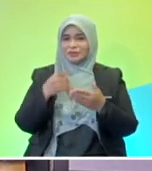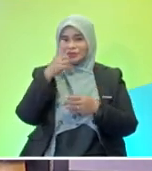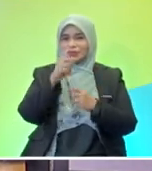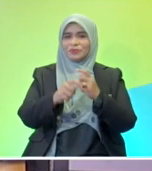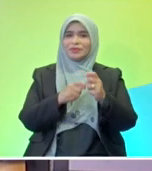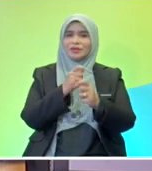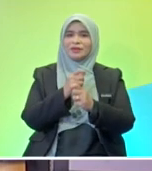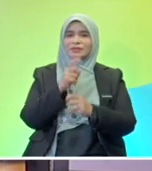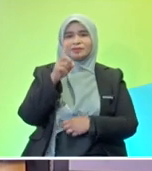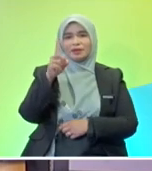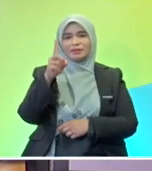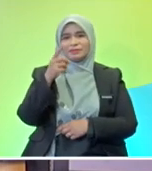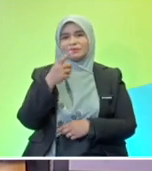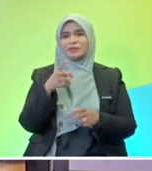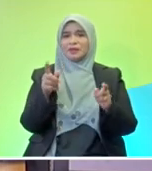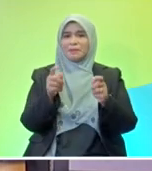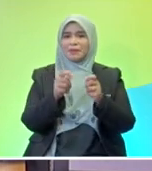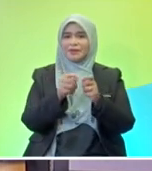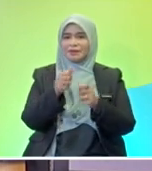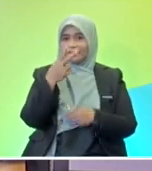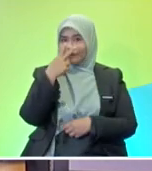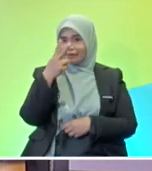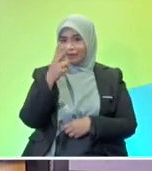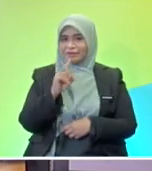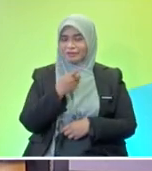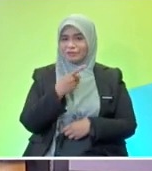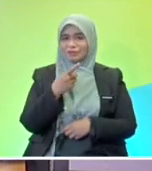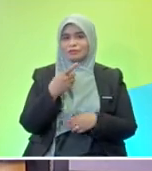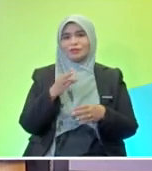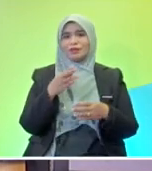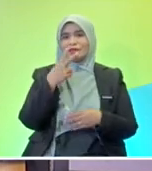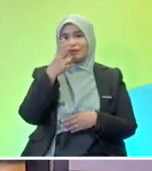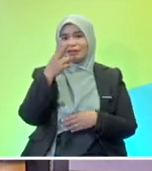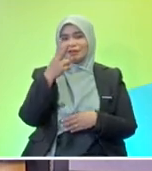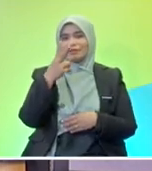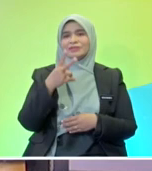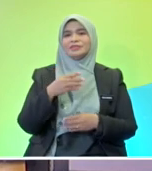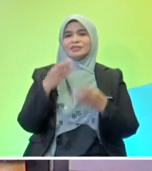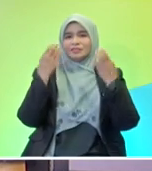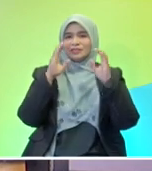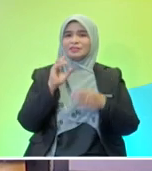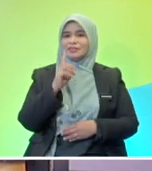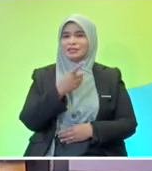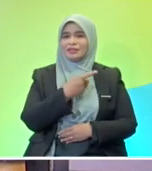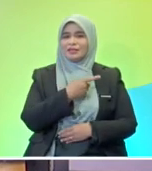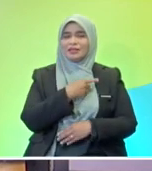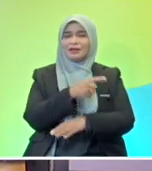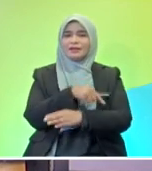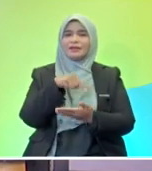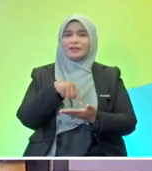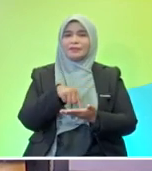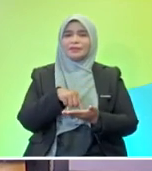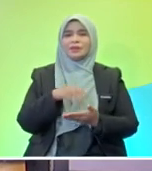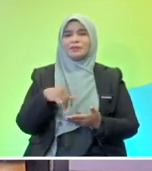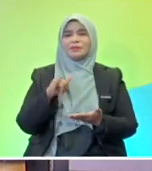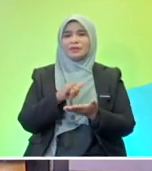1. Dan seperti anda lihat sebentar tadi, kita telah pun lihat profil guru kita yang akan mengajar kita pada hari ini. Tapi sebelum itu, saya